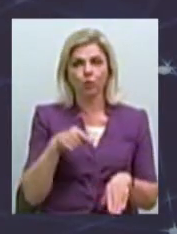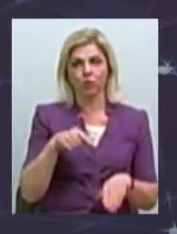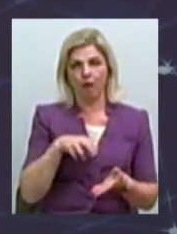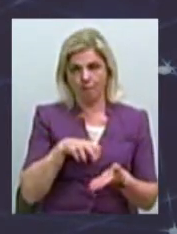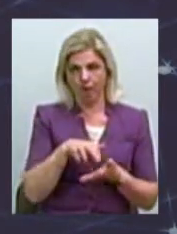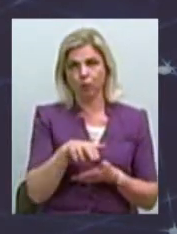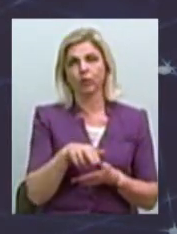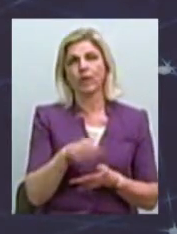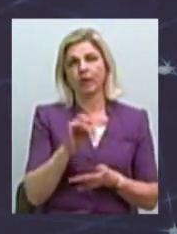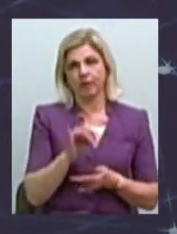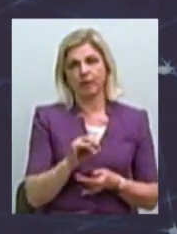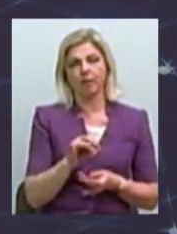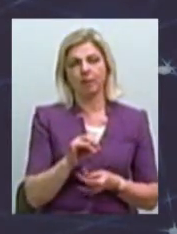пойдут